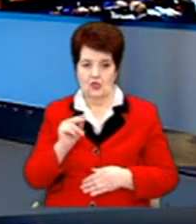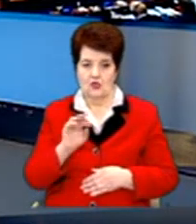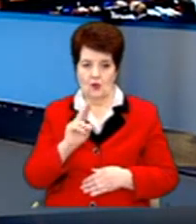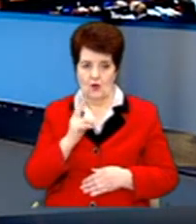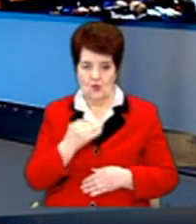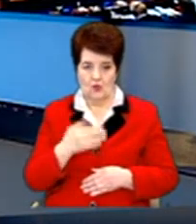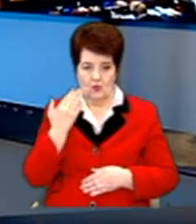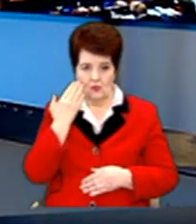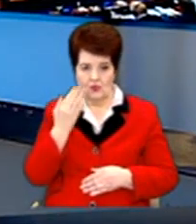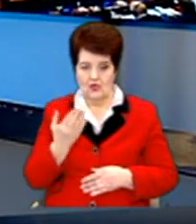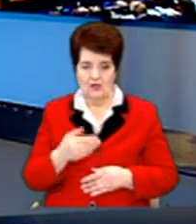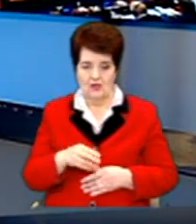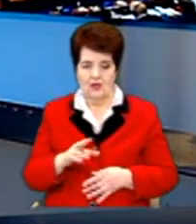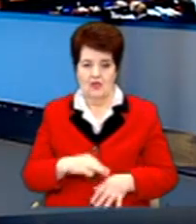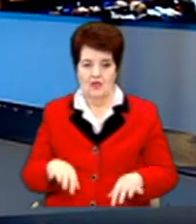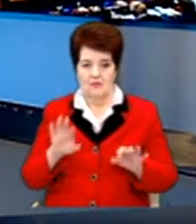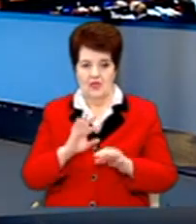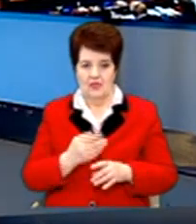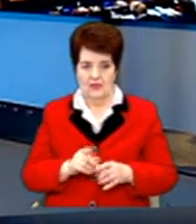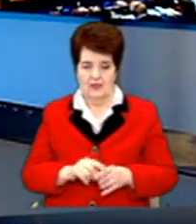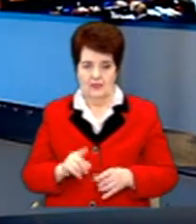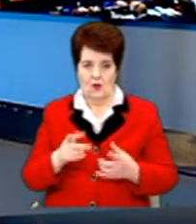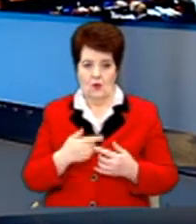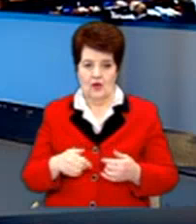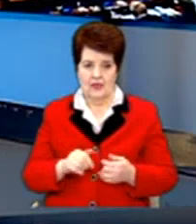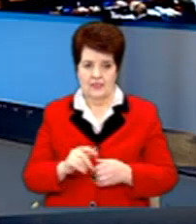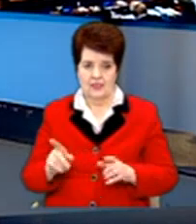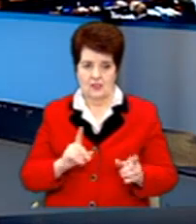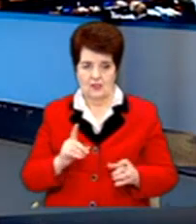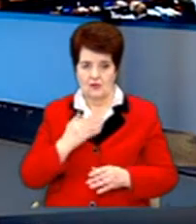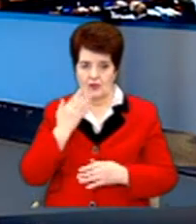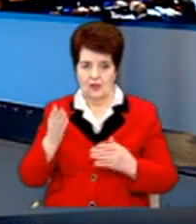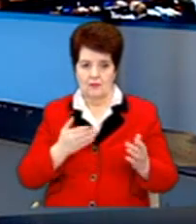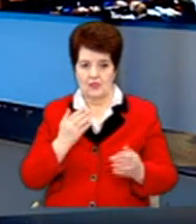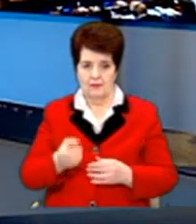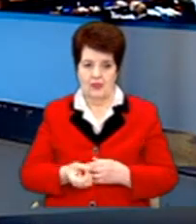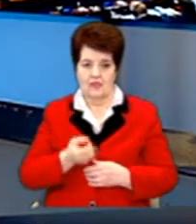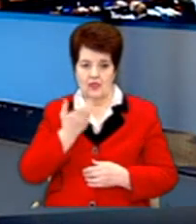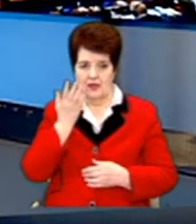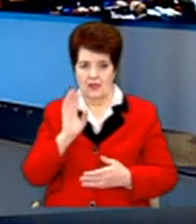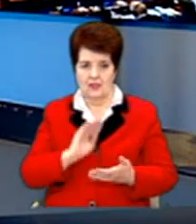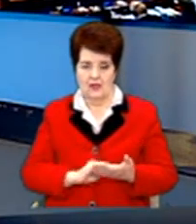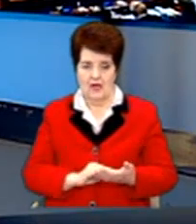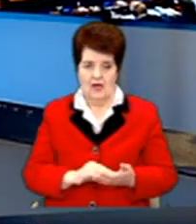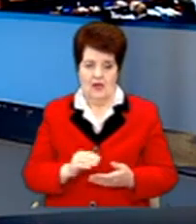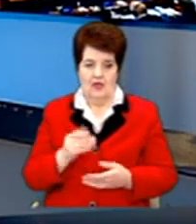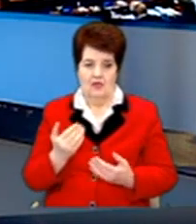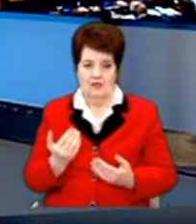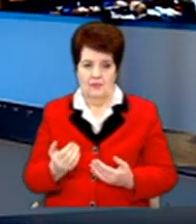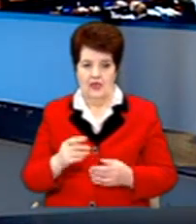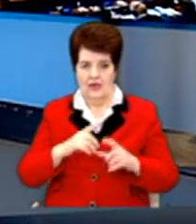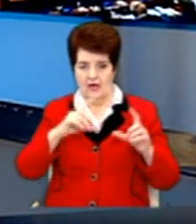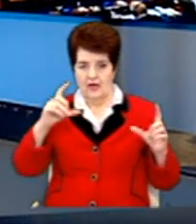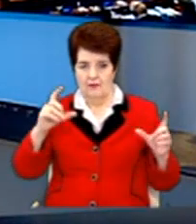afirmă că nu știe nimic despre asta. Potrivit lui, organizatorii ședinții nu au întrebat pe nimeni atunci când au plasat inscripția respectivă pe cabina